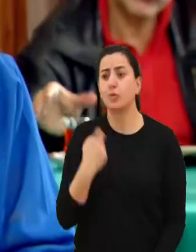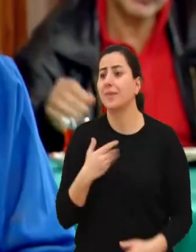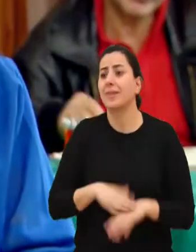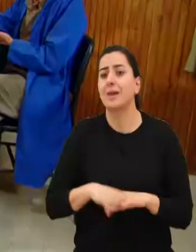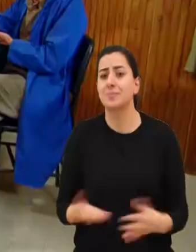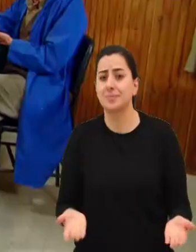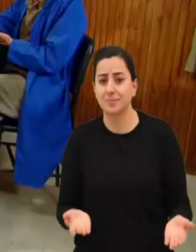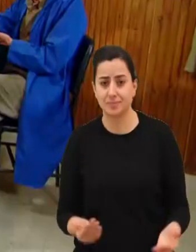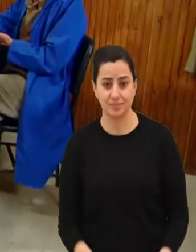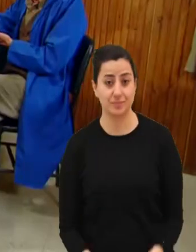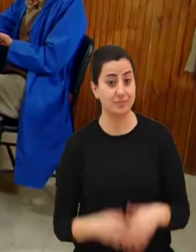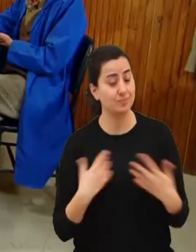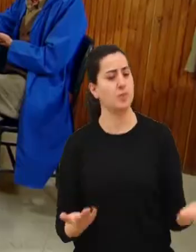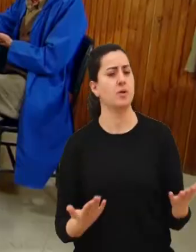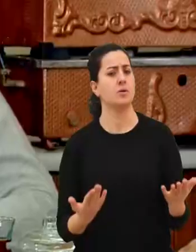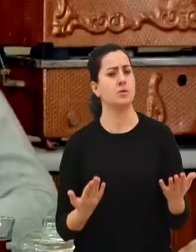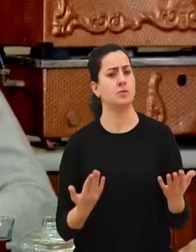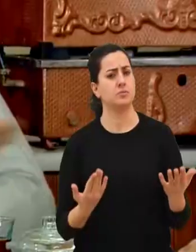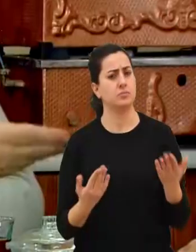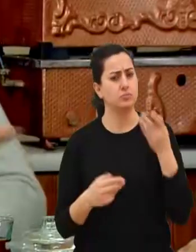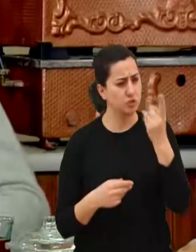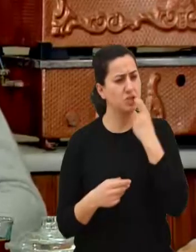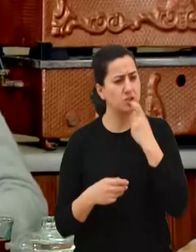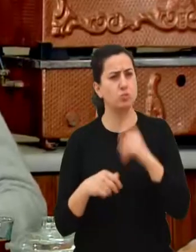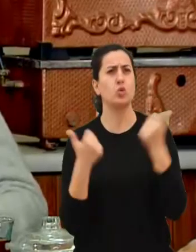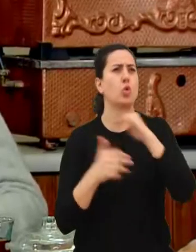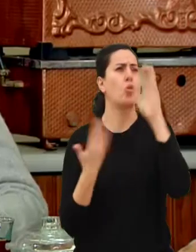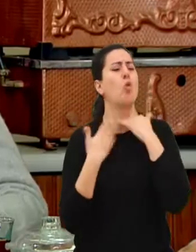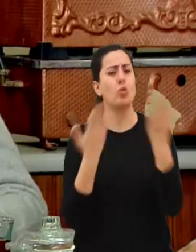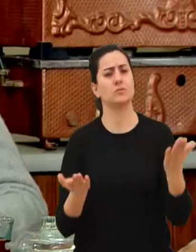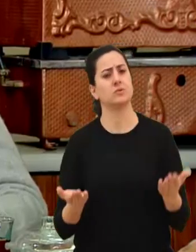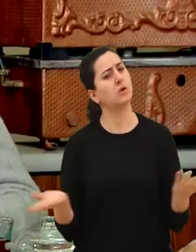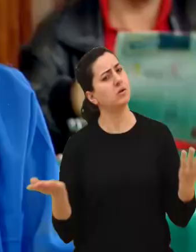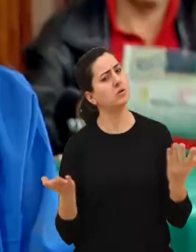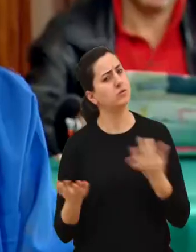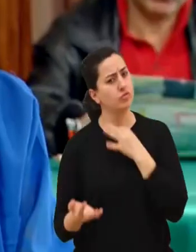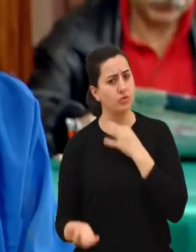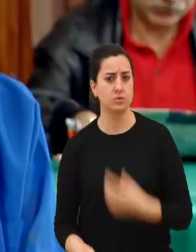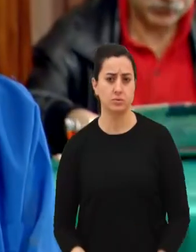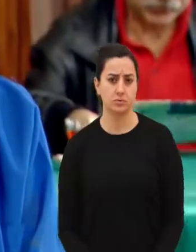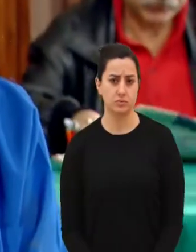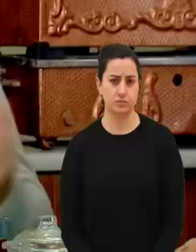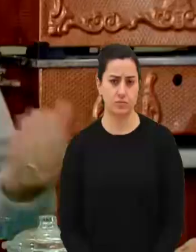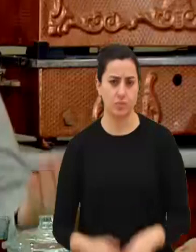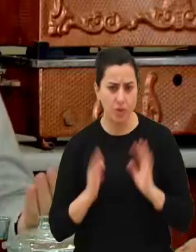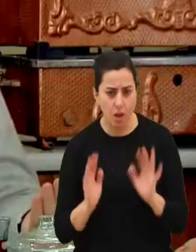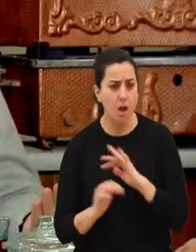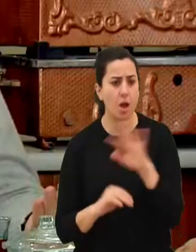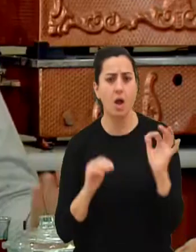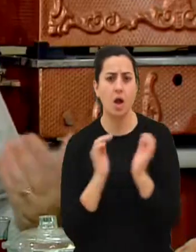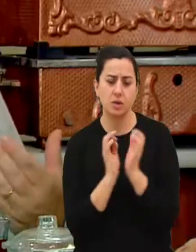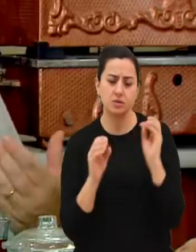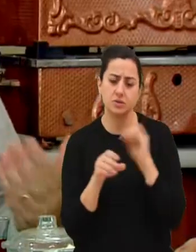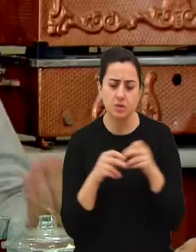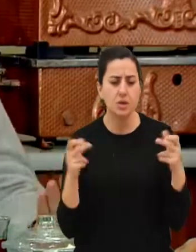ne yapayım? Ya şimdi bak, ya bu yaşta boşanma olur mu ya, Allah Allah. Ya her ailenin içinde